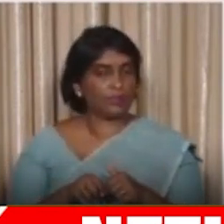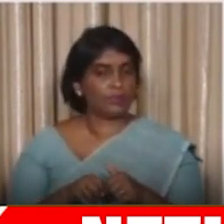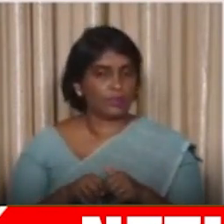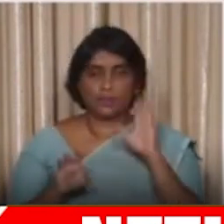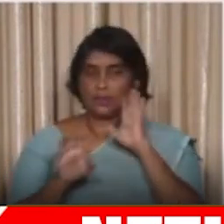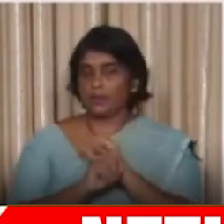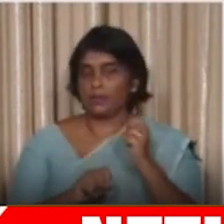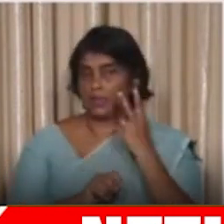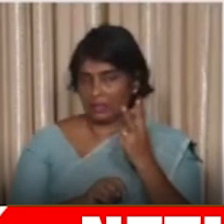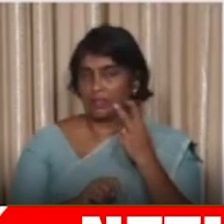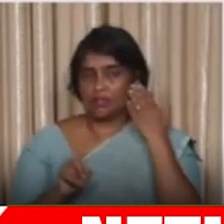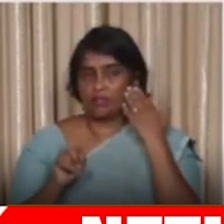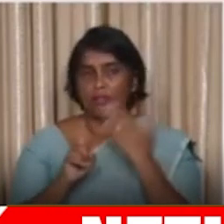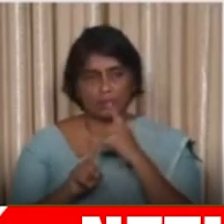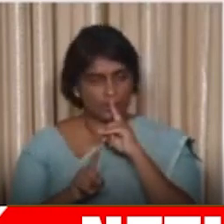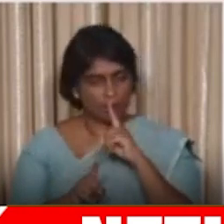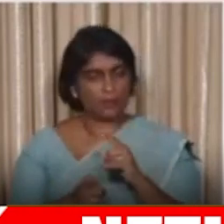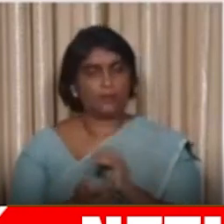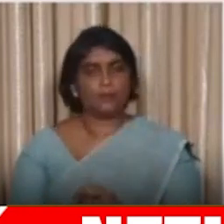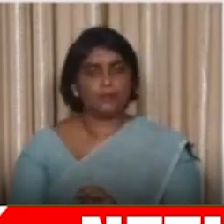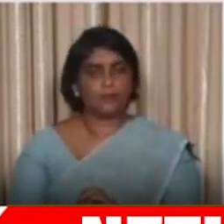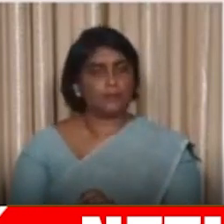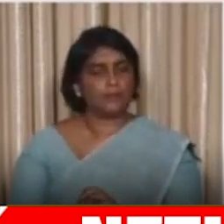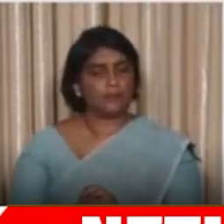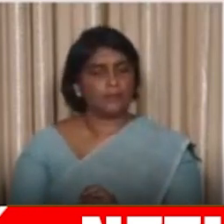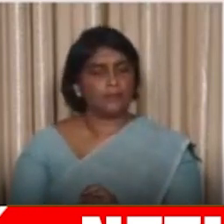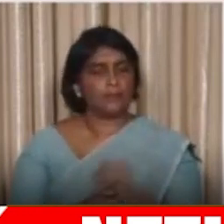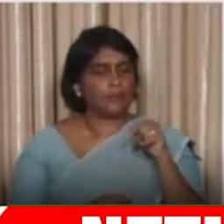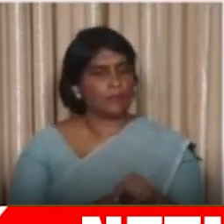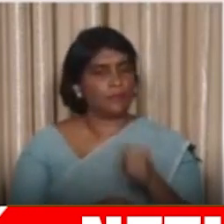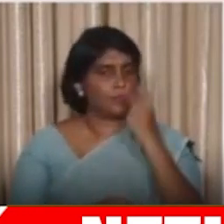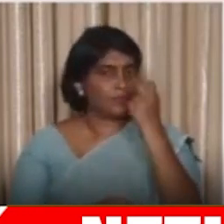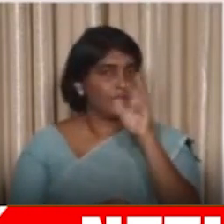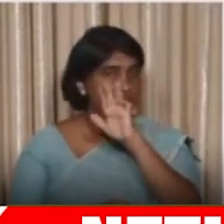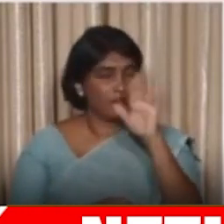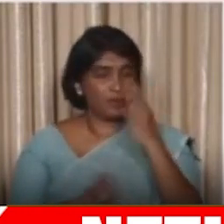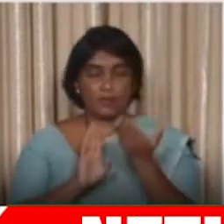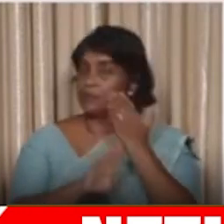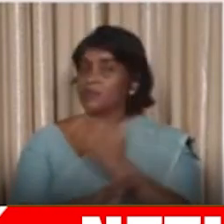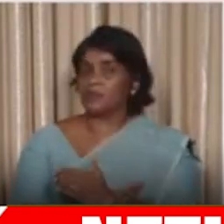නිවේදන දෙකක් තියෙන ඉඳ මම මේ කතා කරන්නේ. දැන් 2019ට කලින්